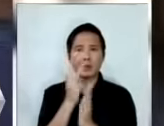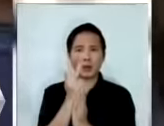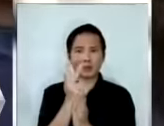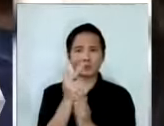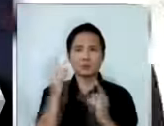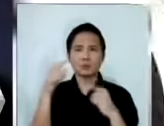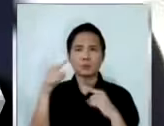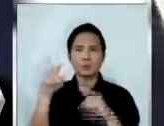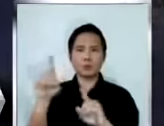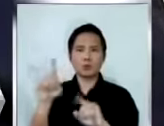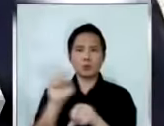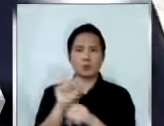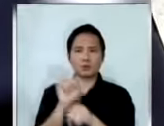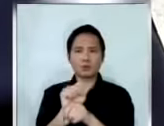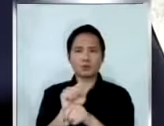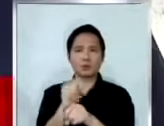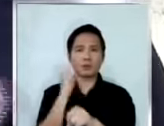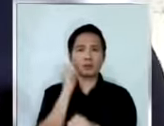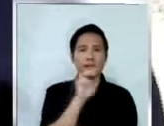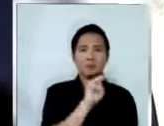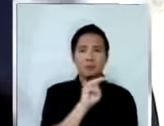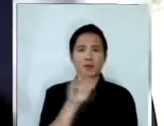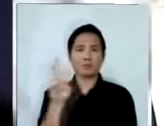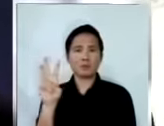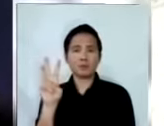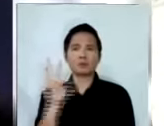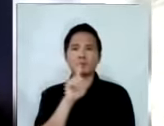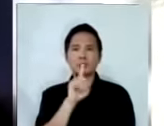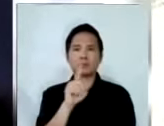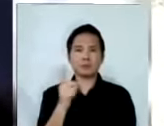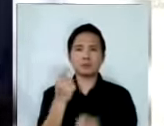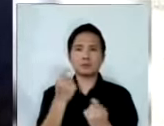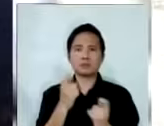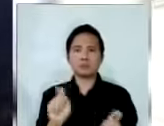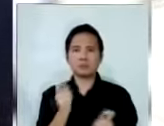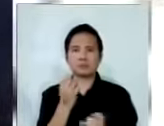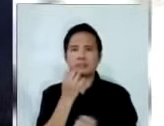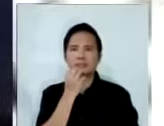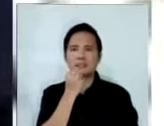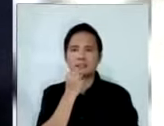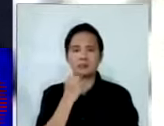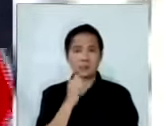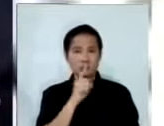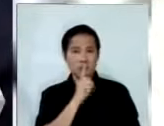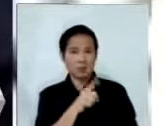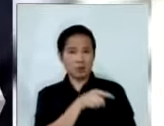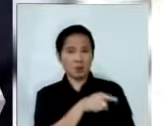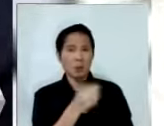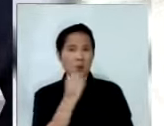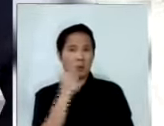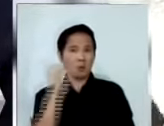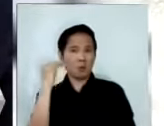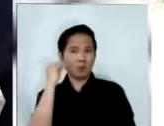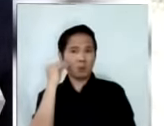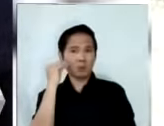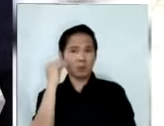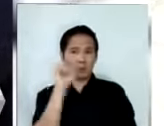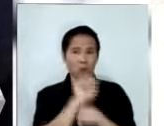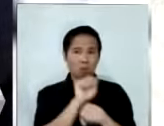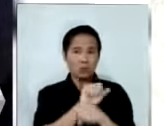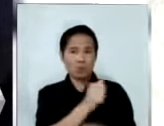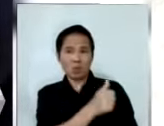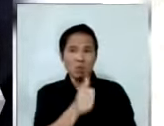makatipid. Malaking ano yon bagay kasi pagdating ko sa bahay talagang pagod ako. Wala na akong ibang magawa. Kasi kailangan mo